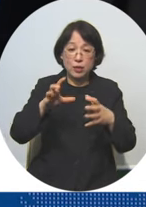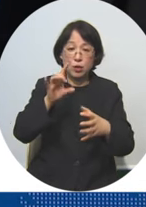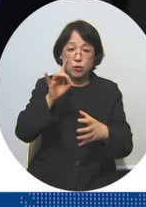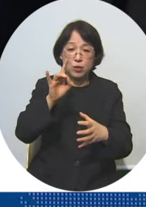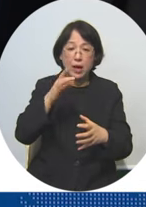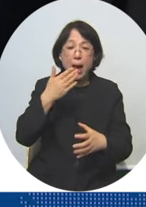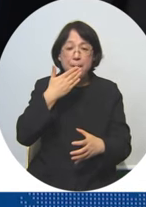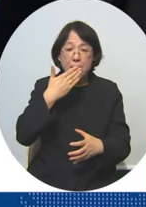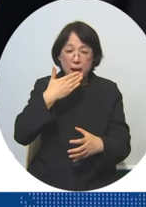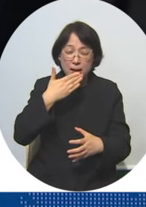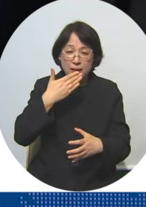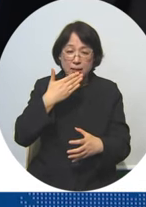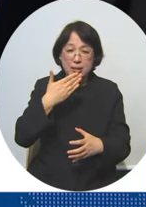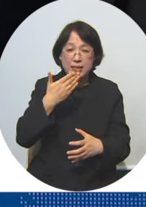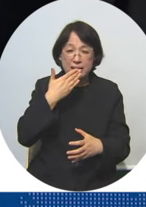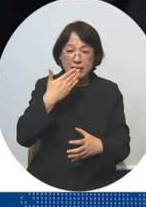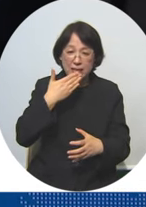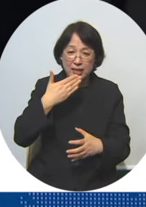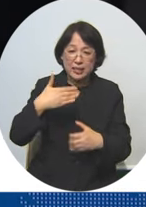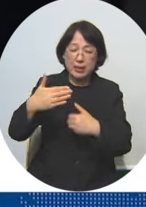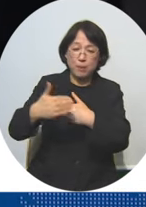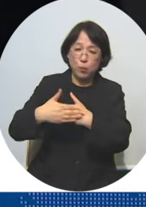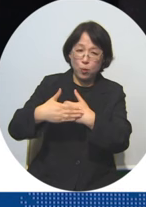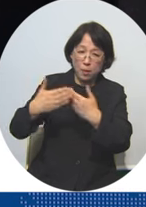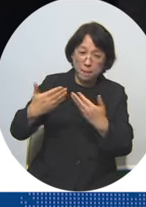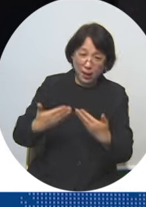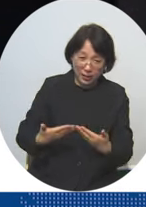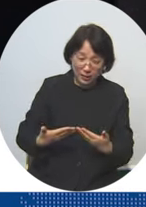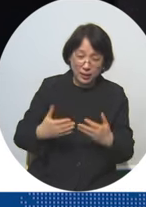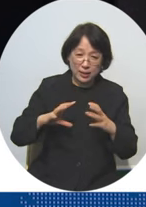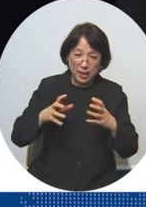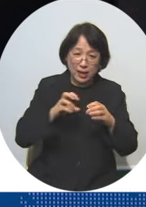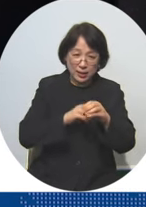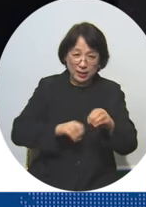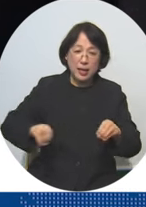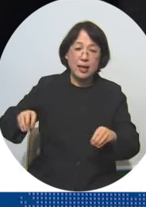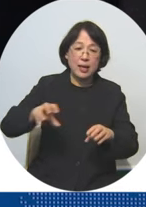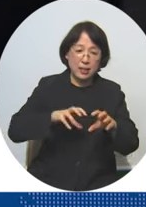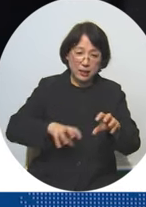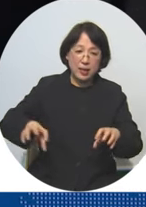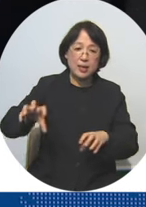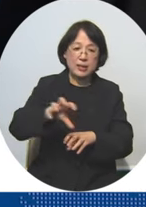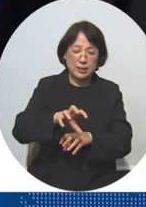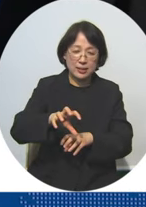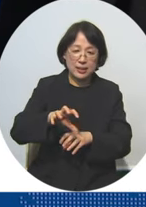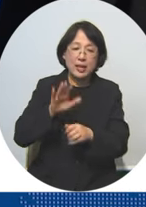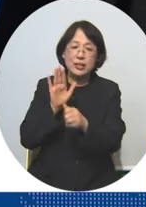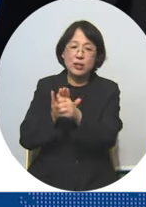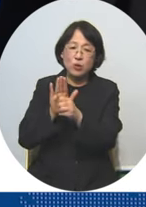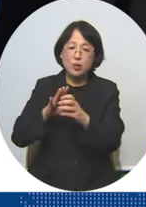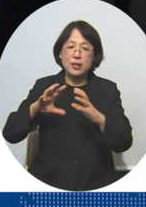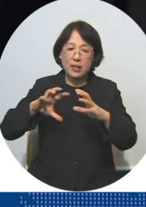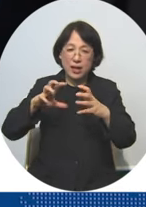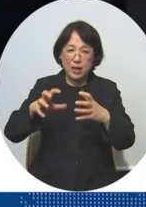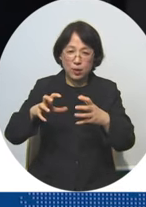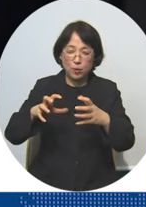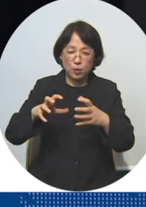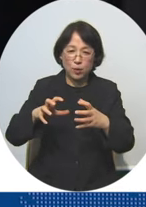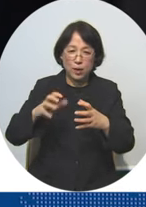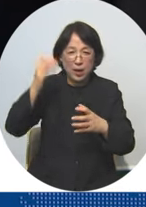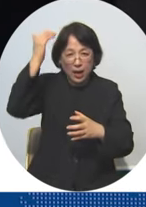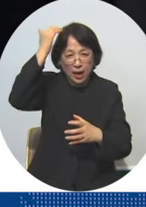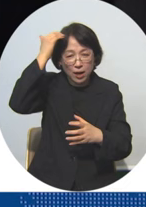원조 받던 국가에서 원조를 주는 국가로 국가의 위상이 그만큼 격상된 거거든요. 그러니까